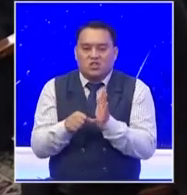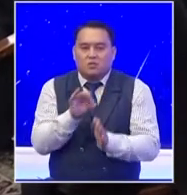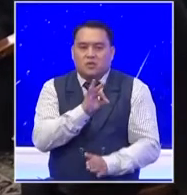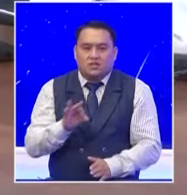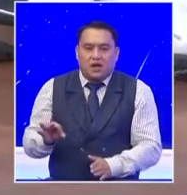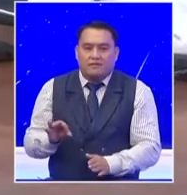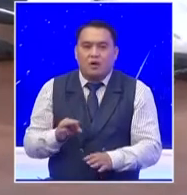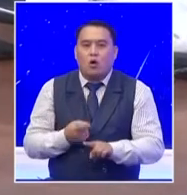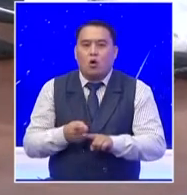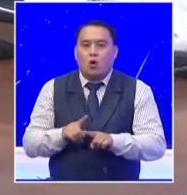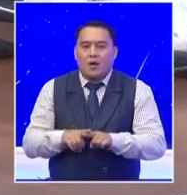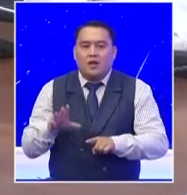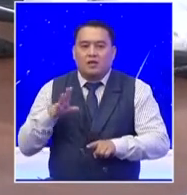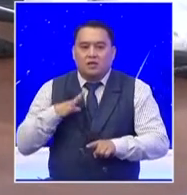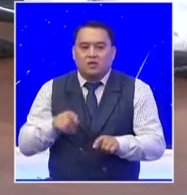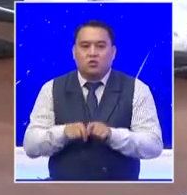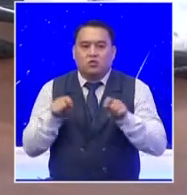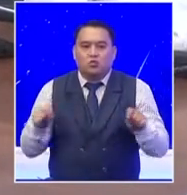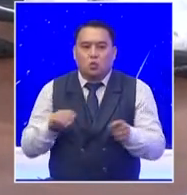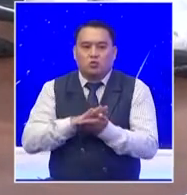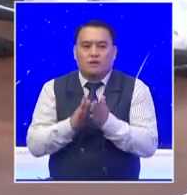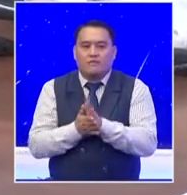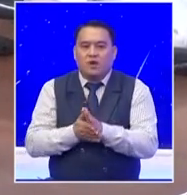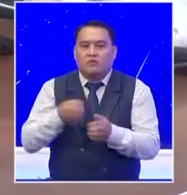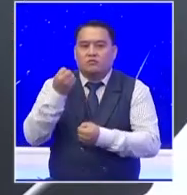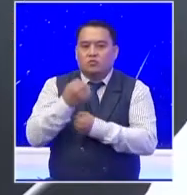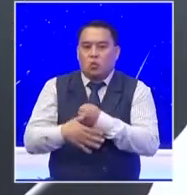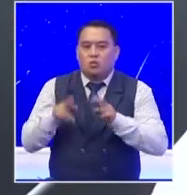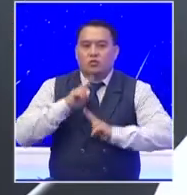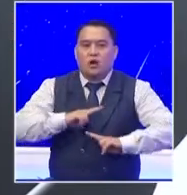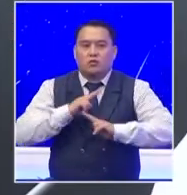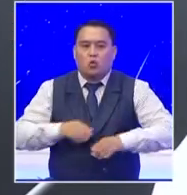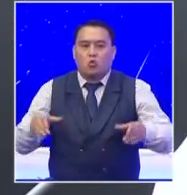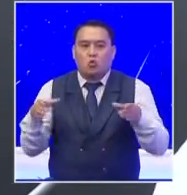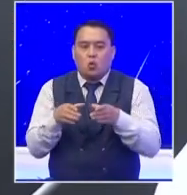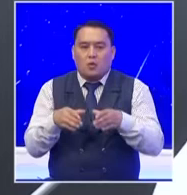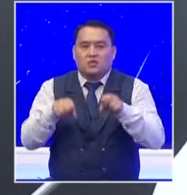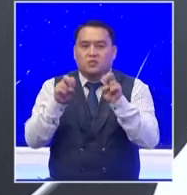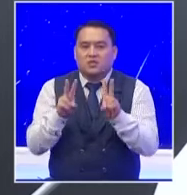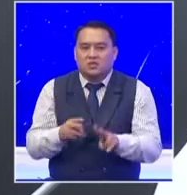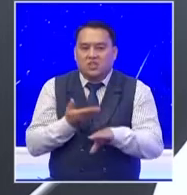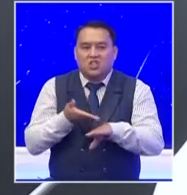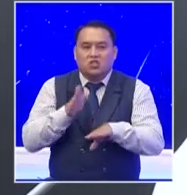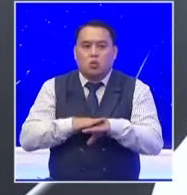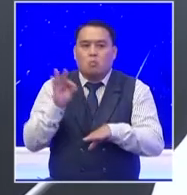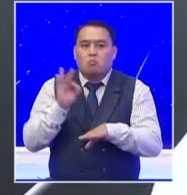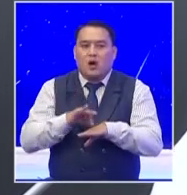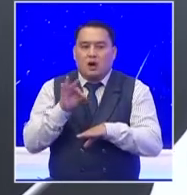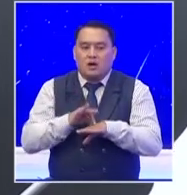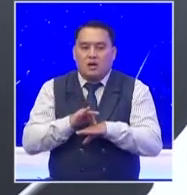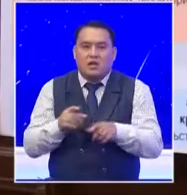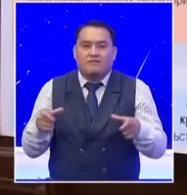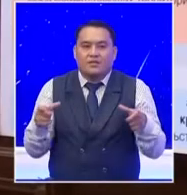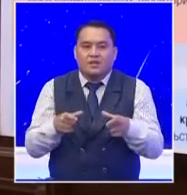46%. Кроме того, благодаря новосозданным ситуационным центрам и слаженной работе группы специалистов, количество тяжелобольных в провизорных